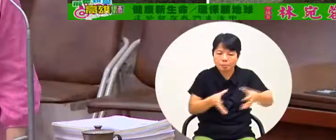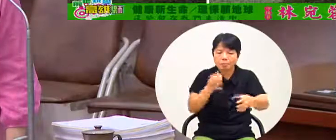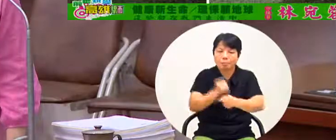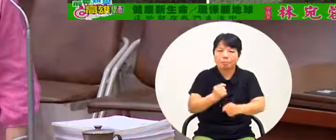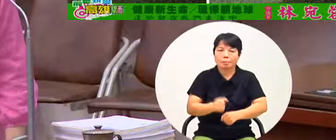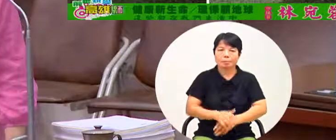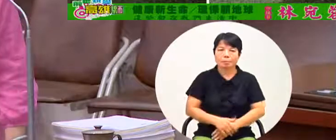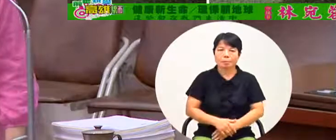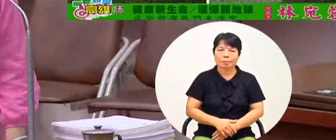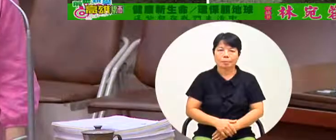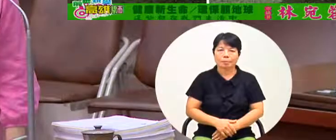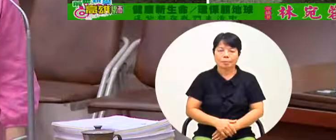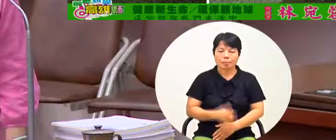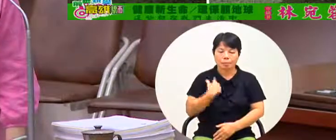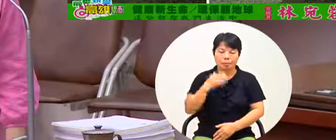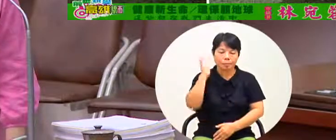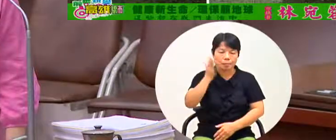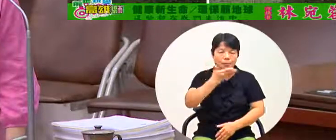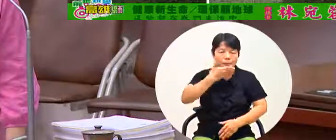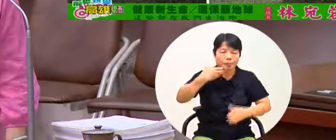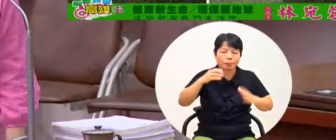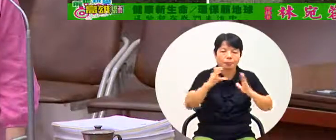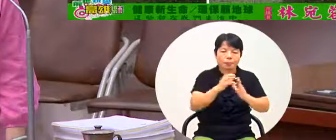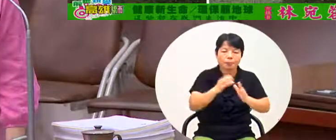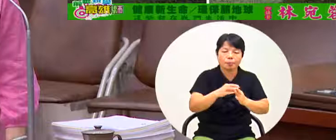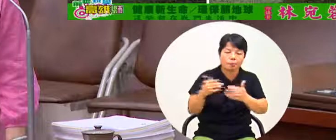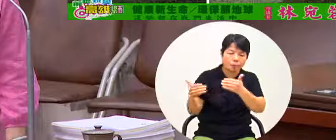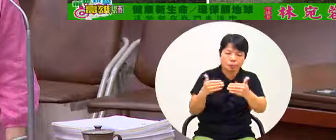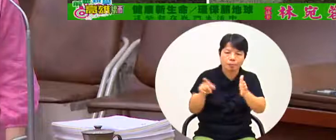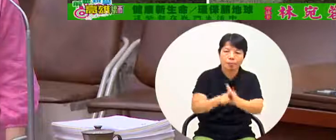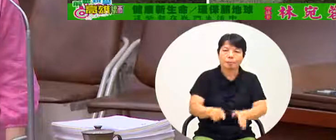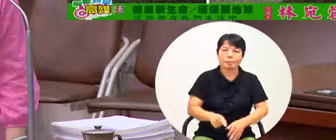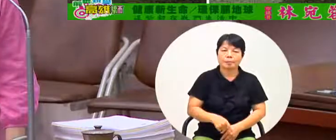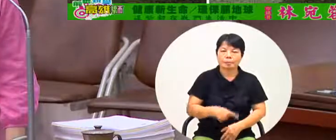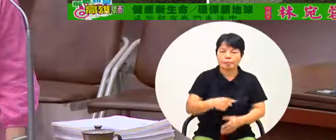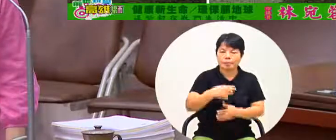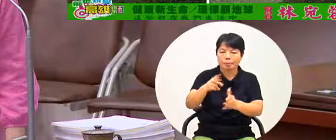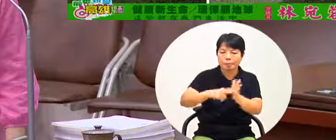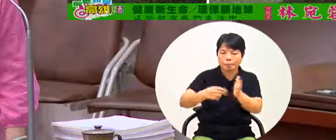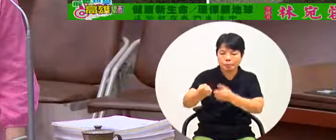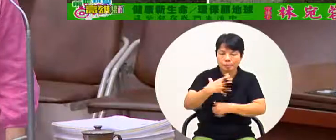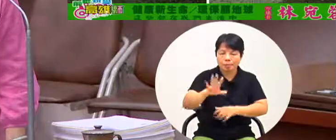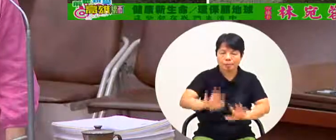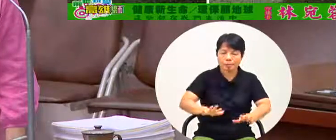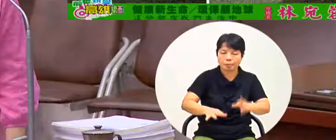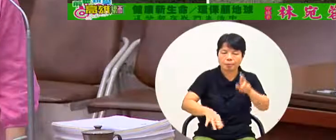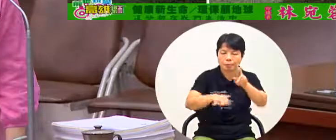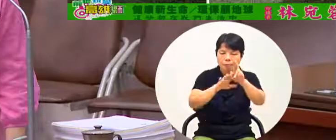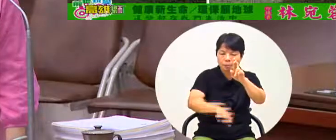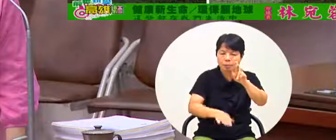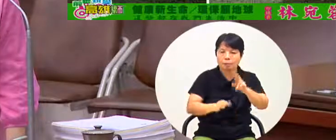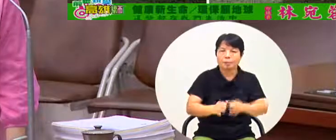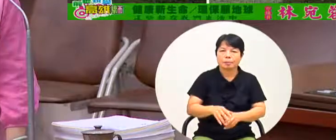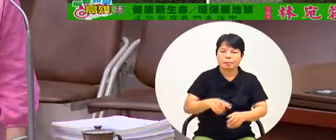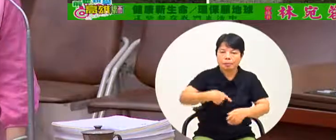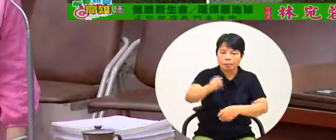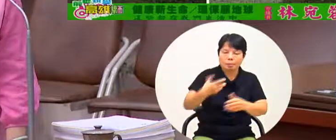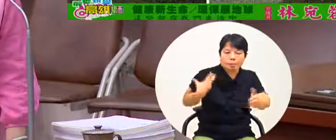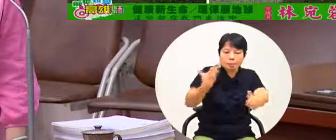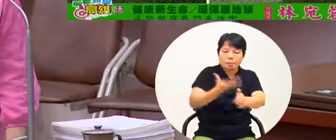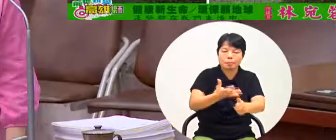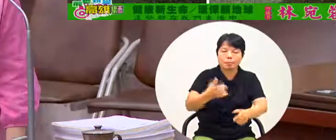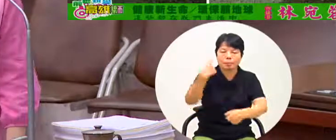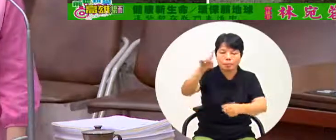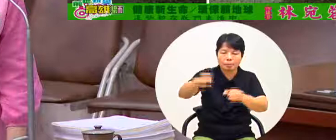局咨询的时候，他是跟我说今年的12月底哈，他会去做花苞，那明年会完成，那是